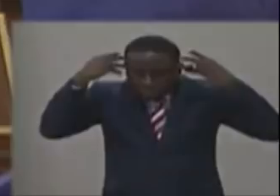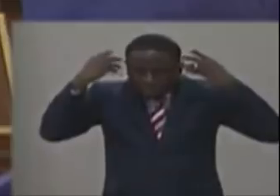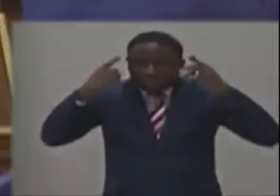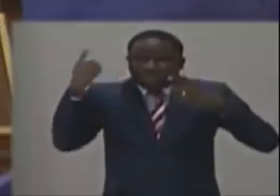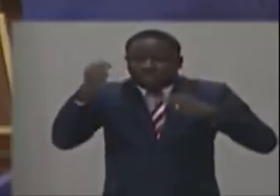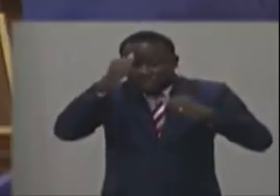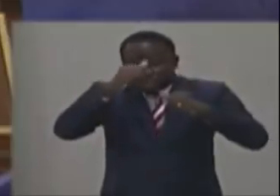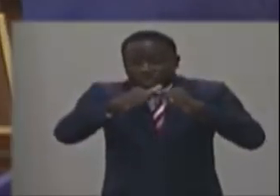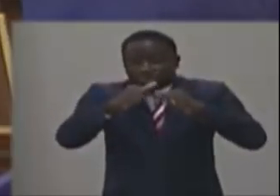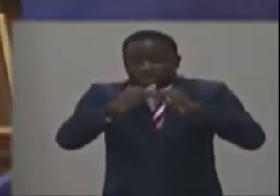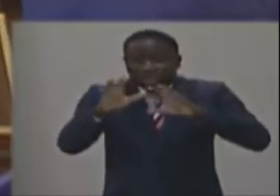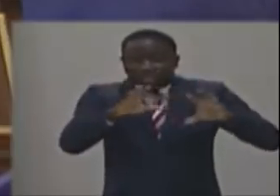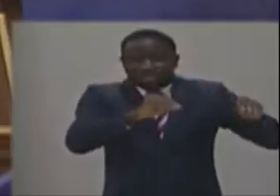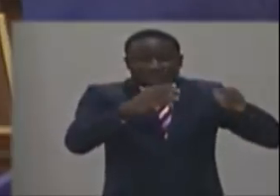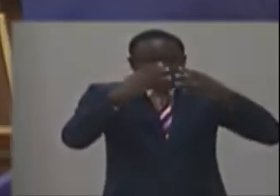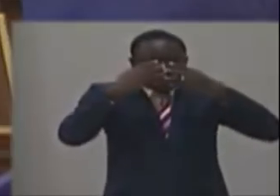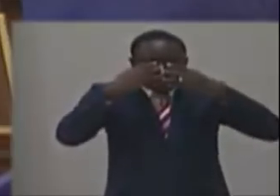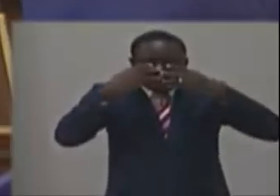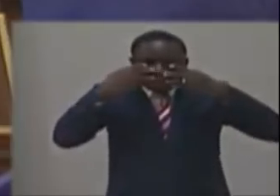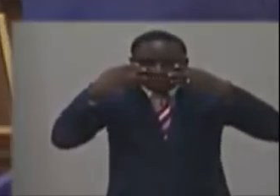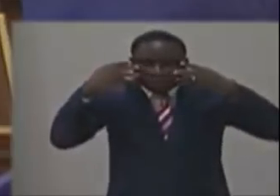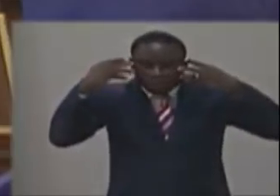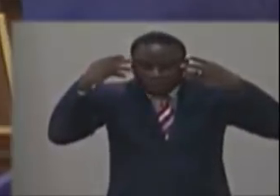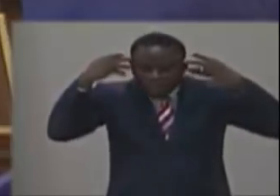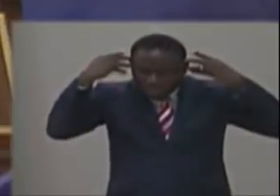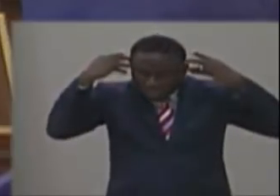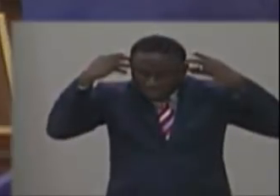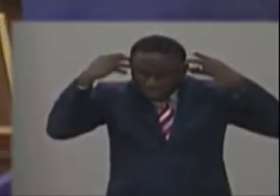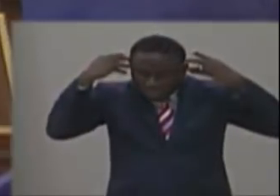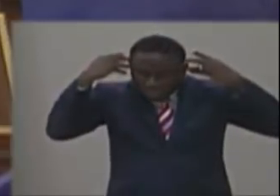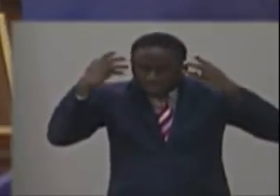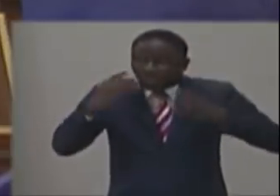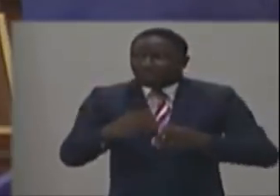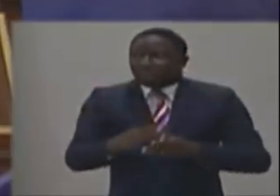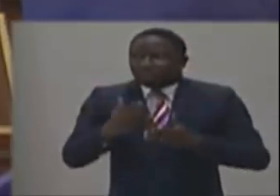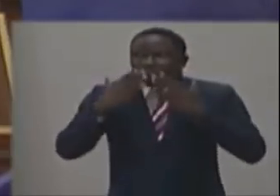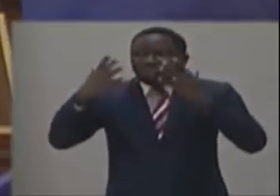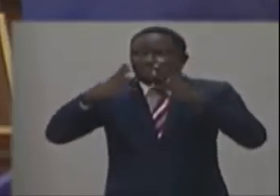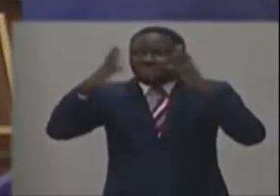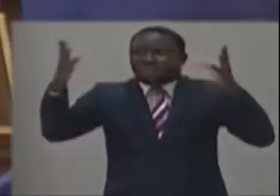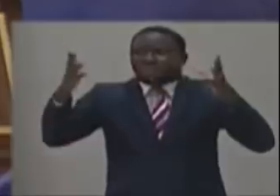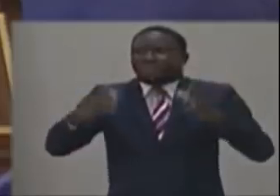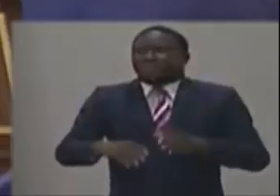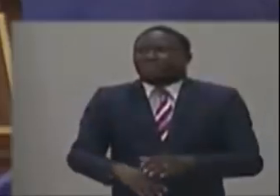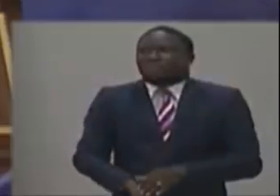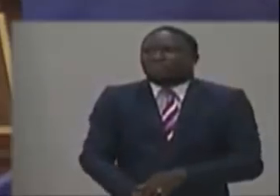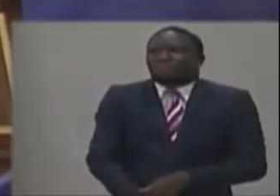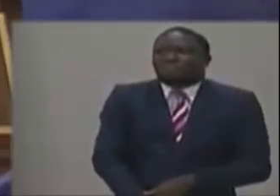Toujours songer, mettre masou. Merci un peu.